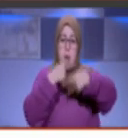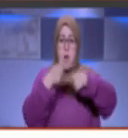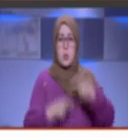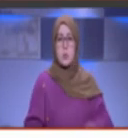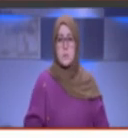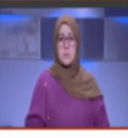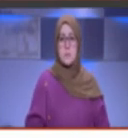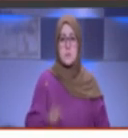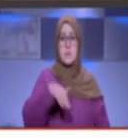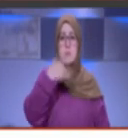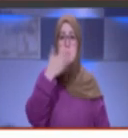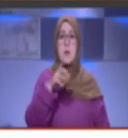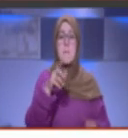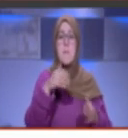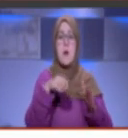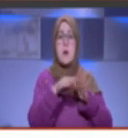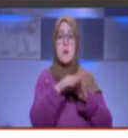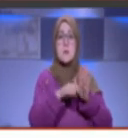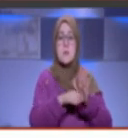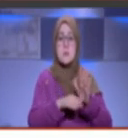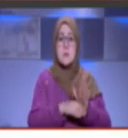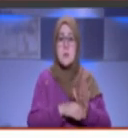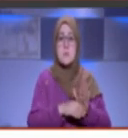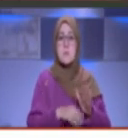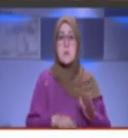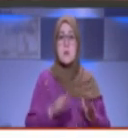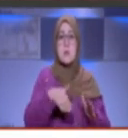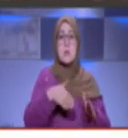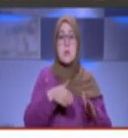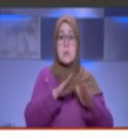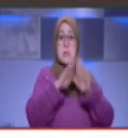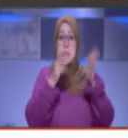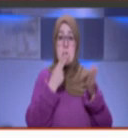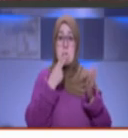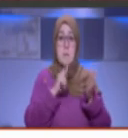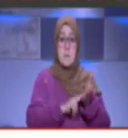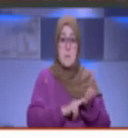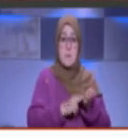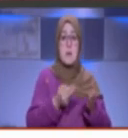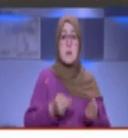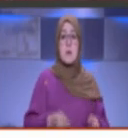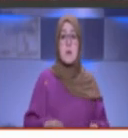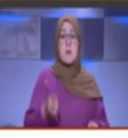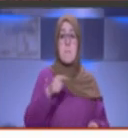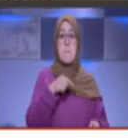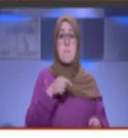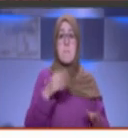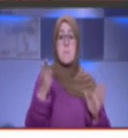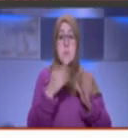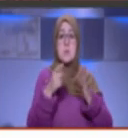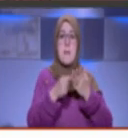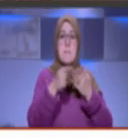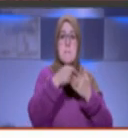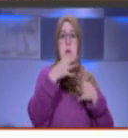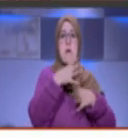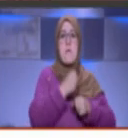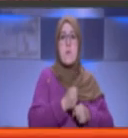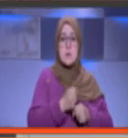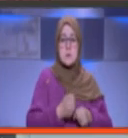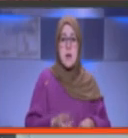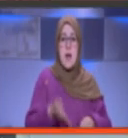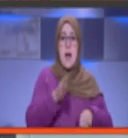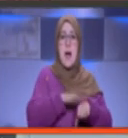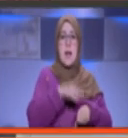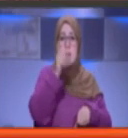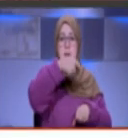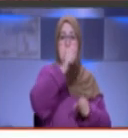تم تنظيم انتظار المواطنين داخل المكاتب بما يساهم في التحدي من انتشار الفيروس. احنا النهارده بداية تنفيذ المرحلة